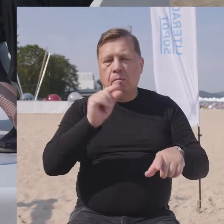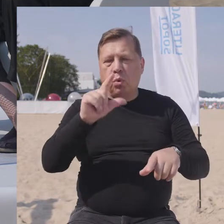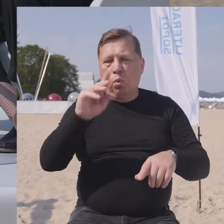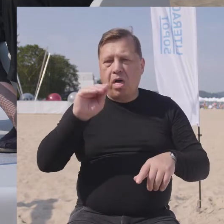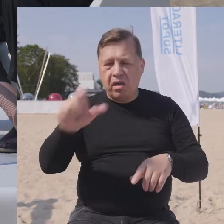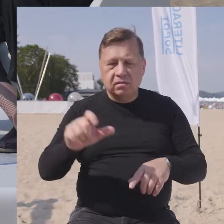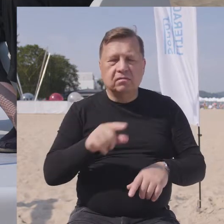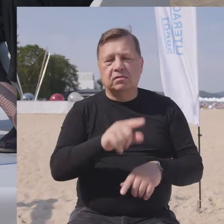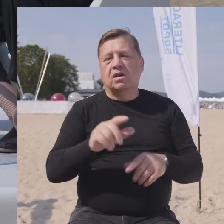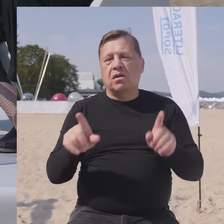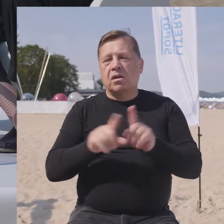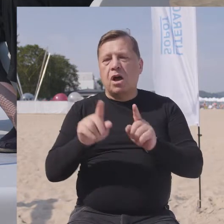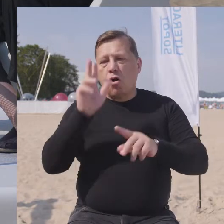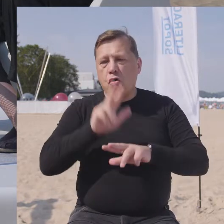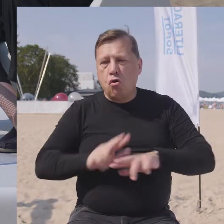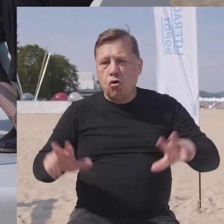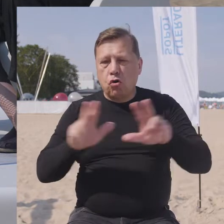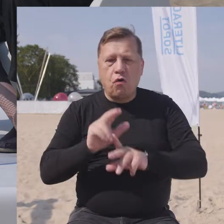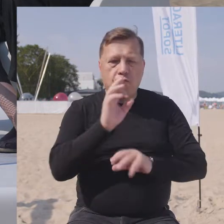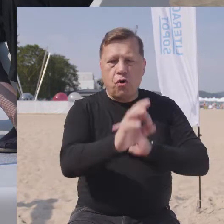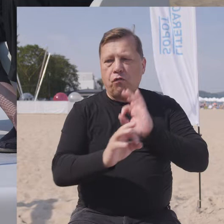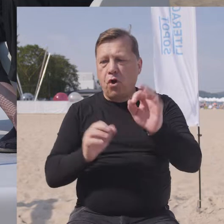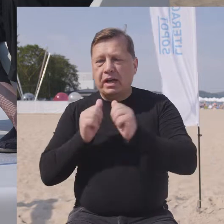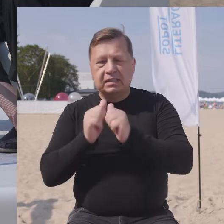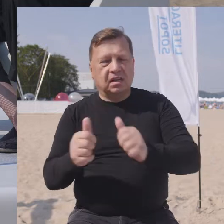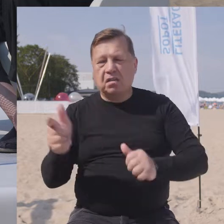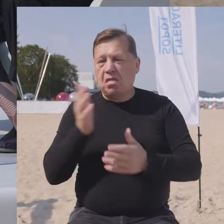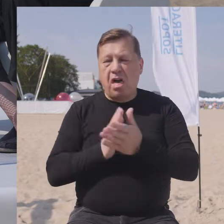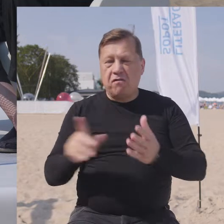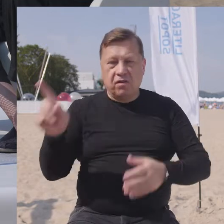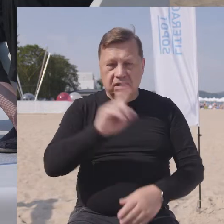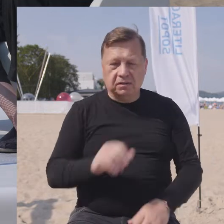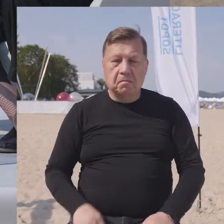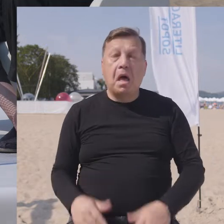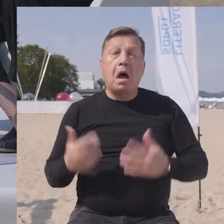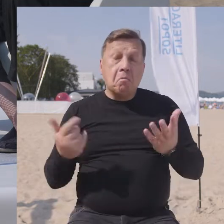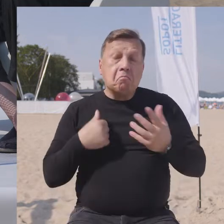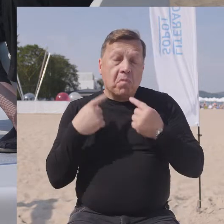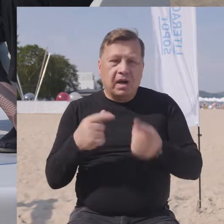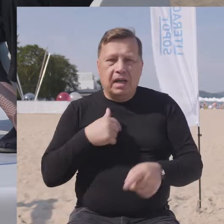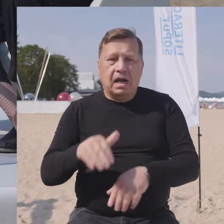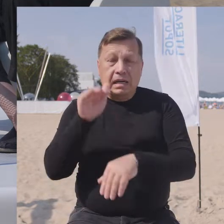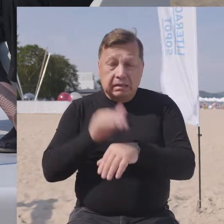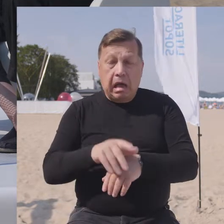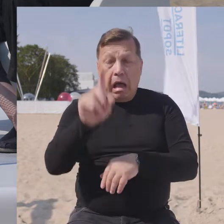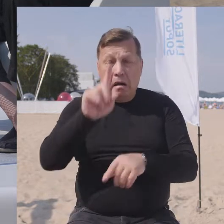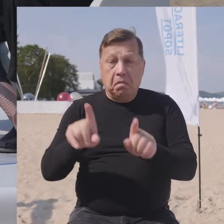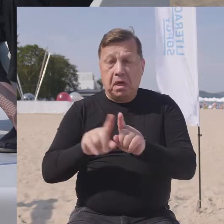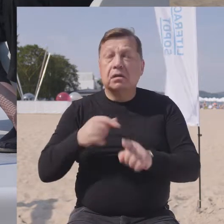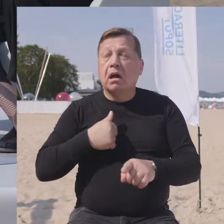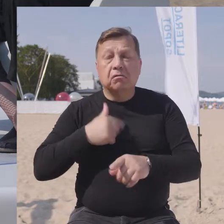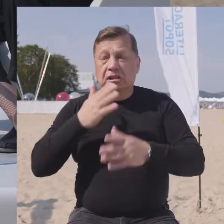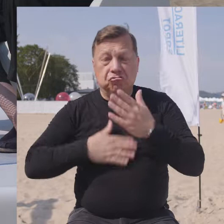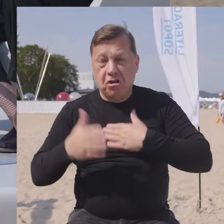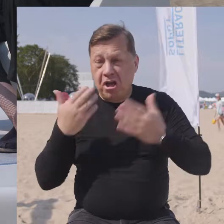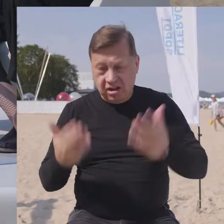społecznych odgrywanych w rodzinie. No ja mogę tylko powiedzieć, że zgadzam się oraz bardzo się cieszę. I